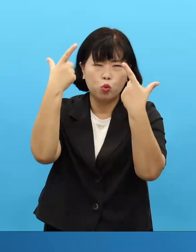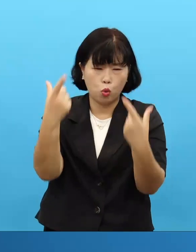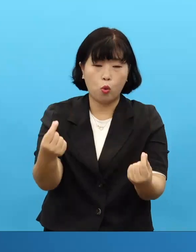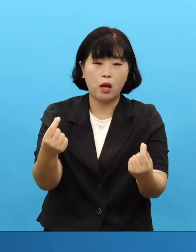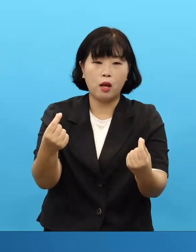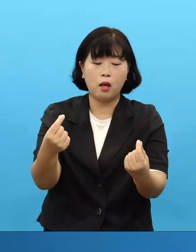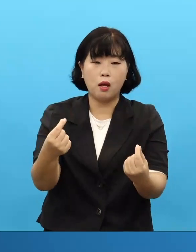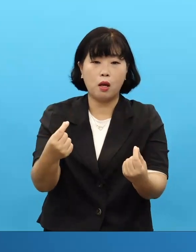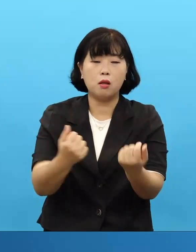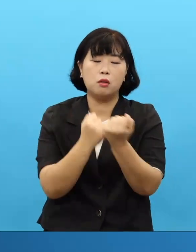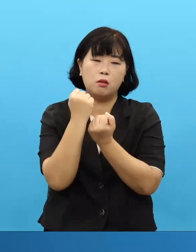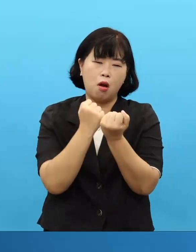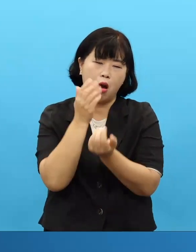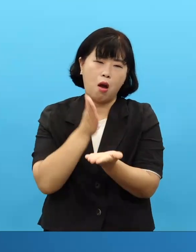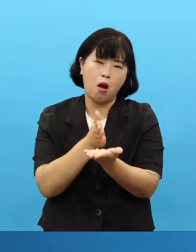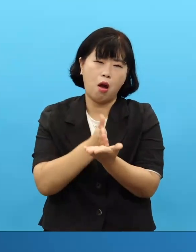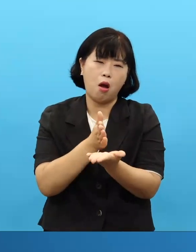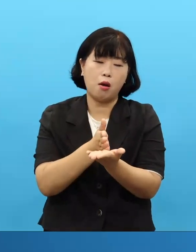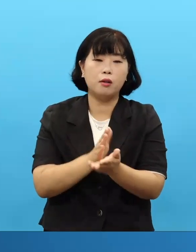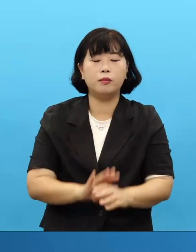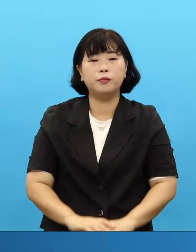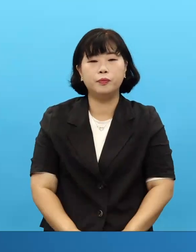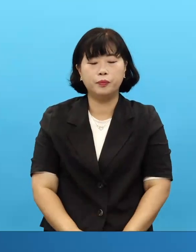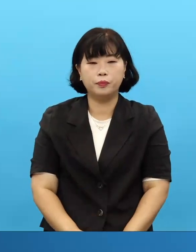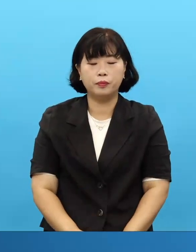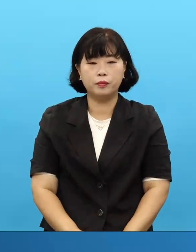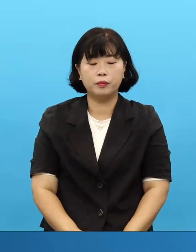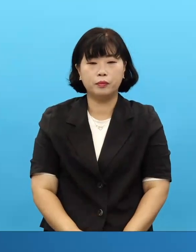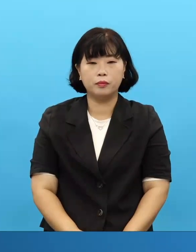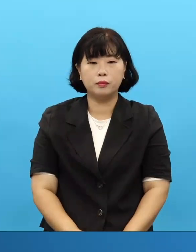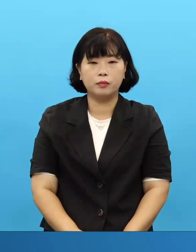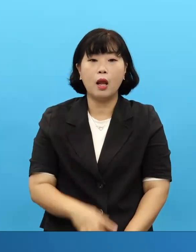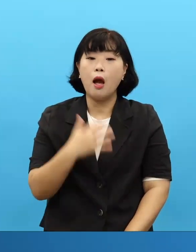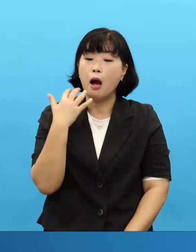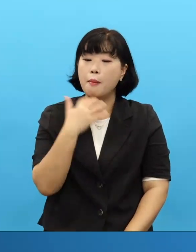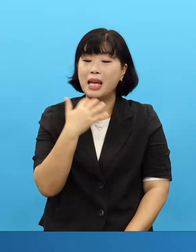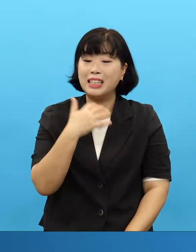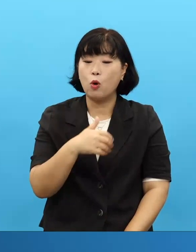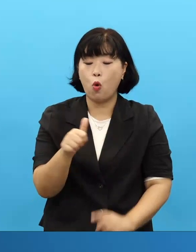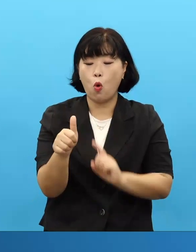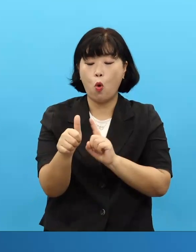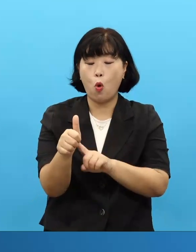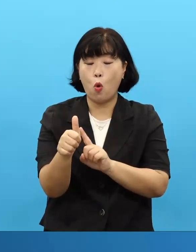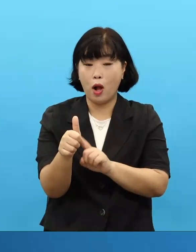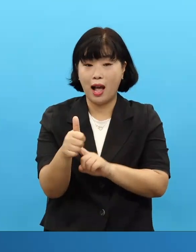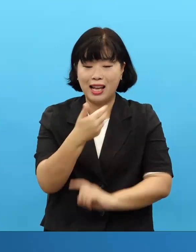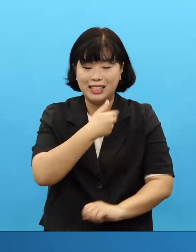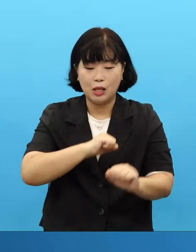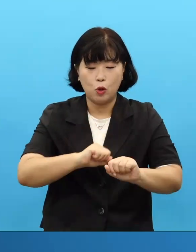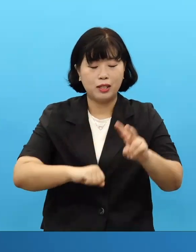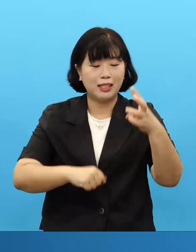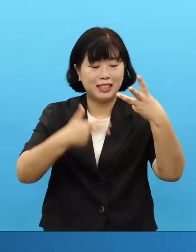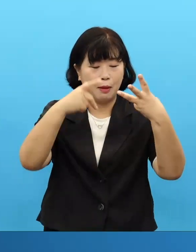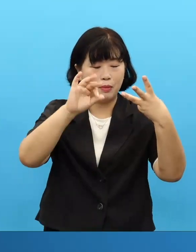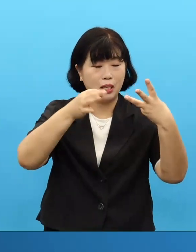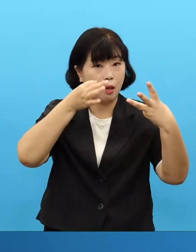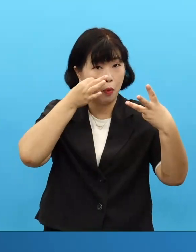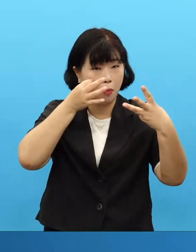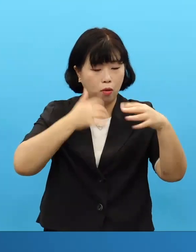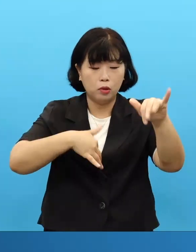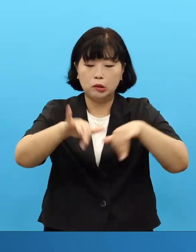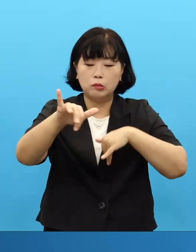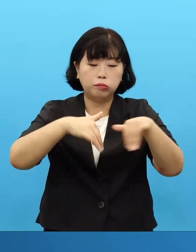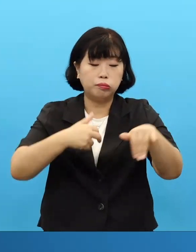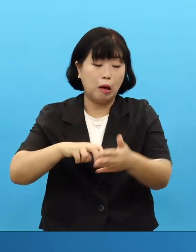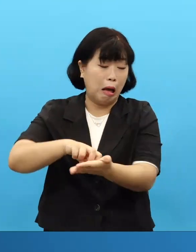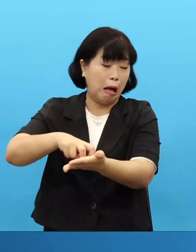베드로가 내게 있는 건 네게 전하노니 나사렛 예수 그리스도 이름으로 일어나 그러라. And that's why Peter says,